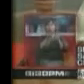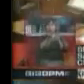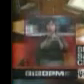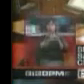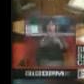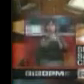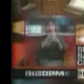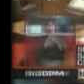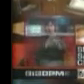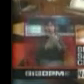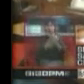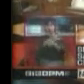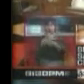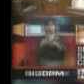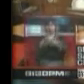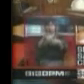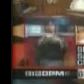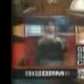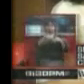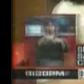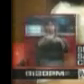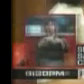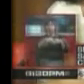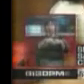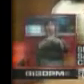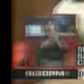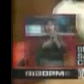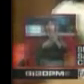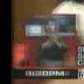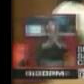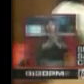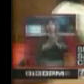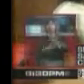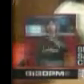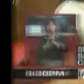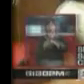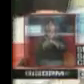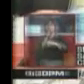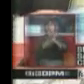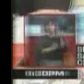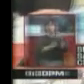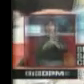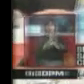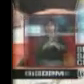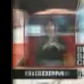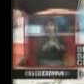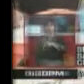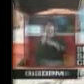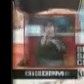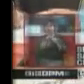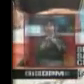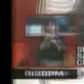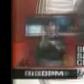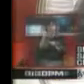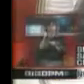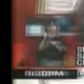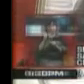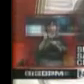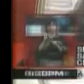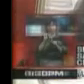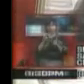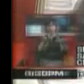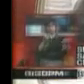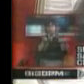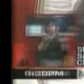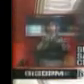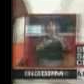ekonomiya, kabilang dyan ang flexibility o maging mas maluwag sa pagmamay-ari ng ilang negosyo. Matatanda ang ilang administrasyon na ang nagsulong ng